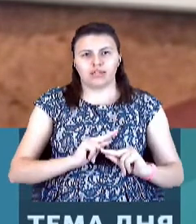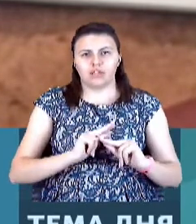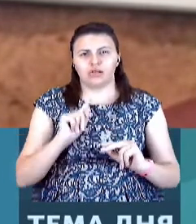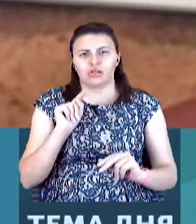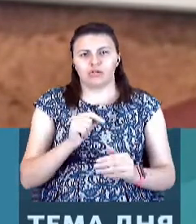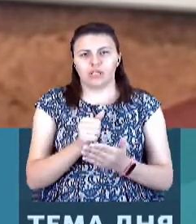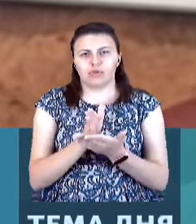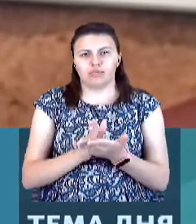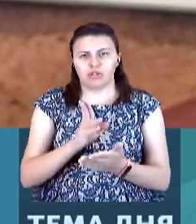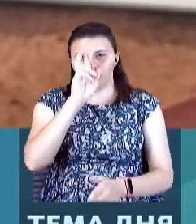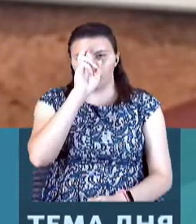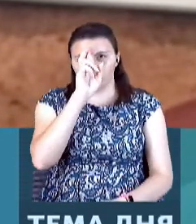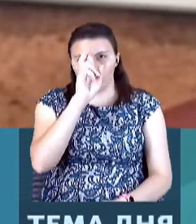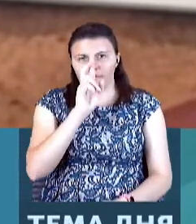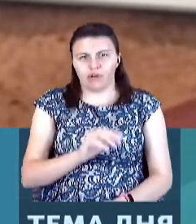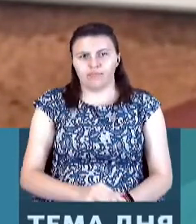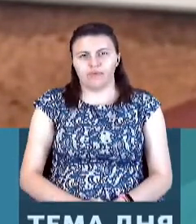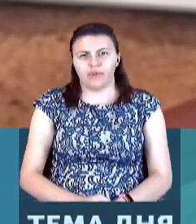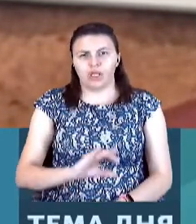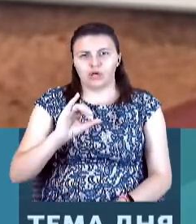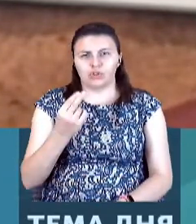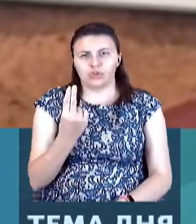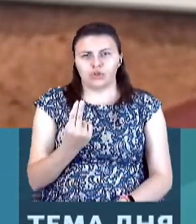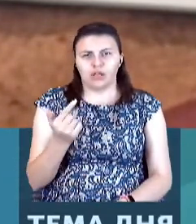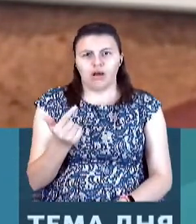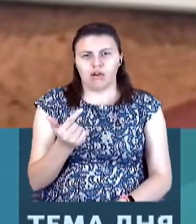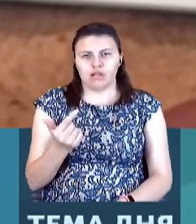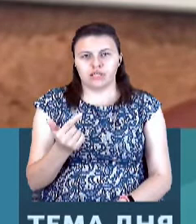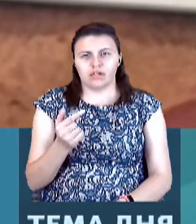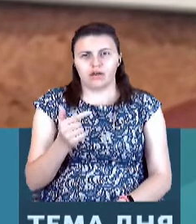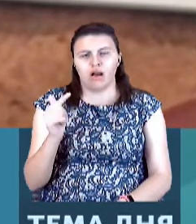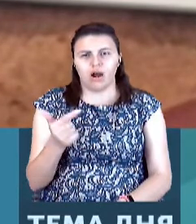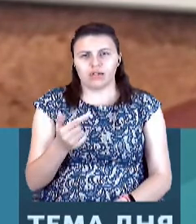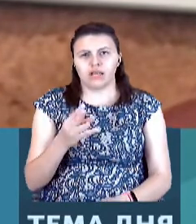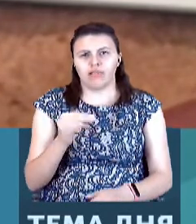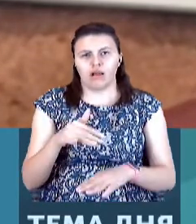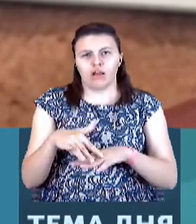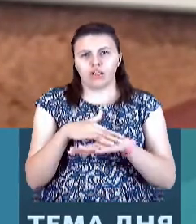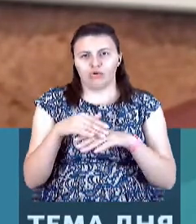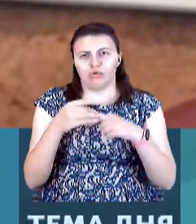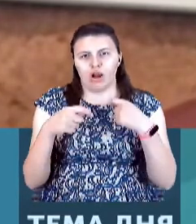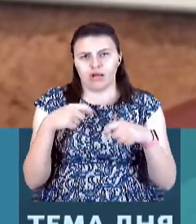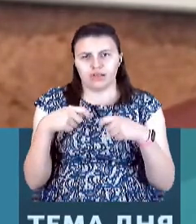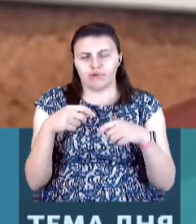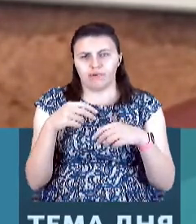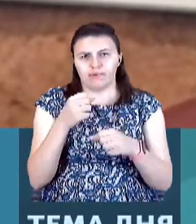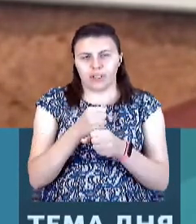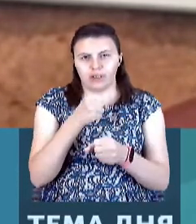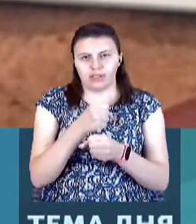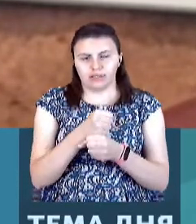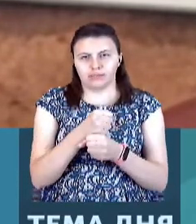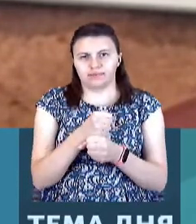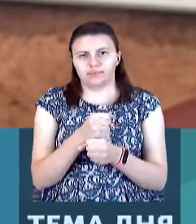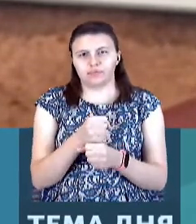забезпечує їм держава, соціальні гарантії на ринку праці. От, тому я думаю, що от активність